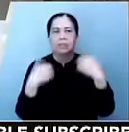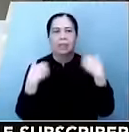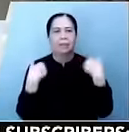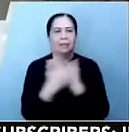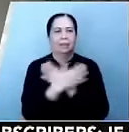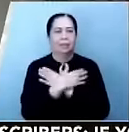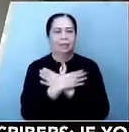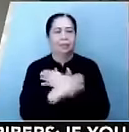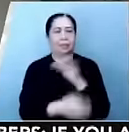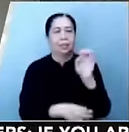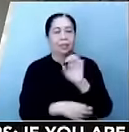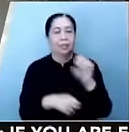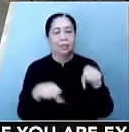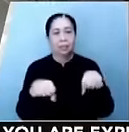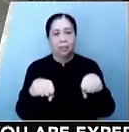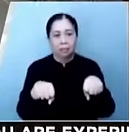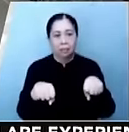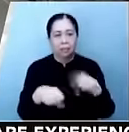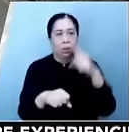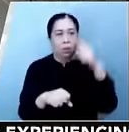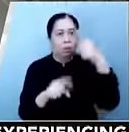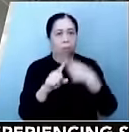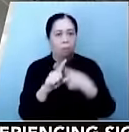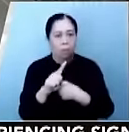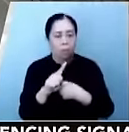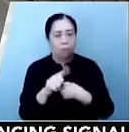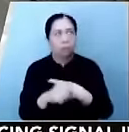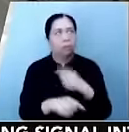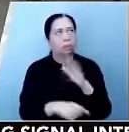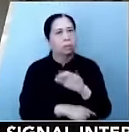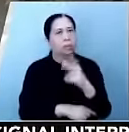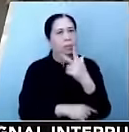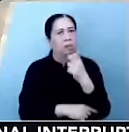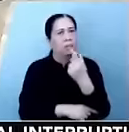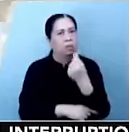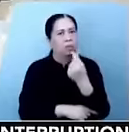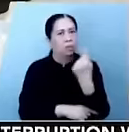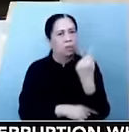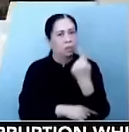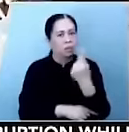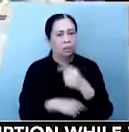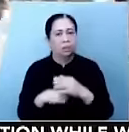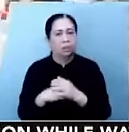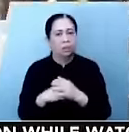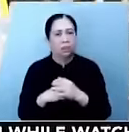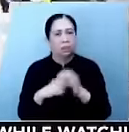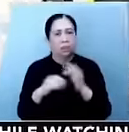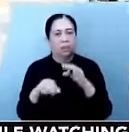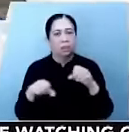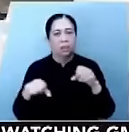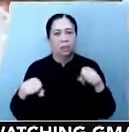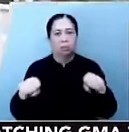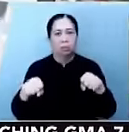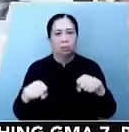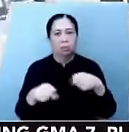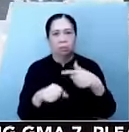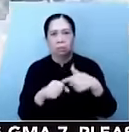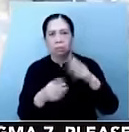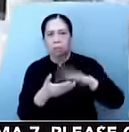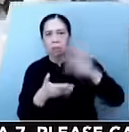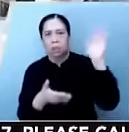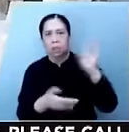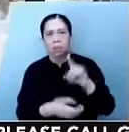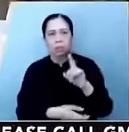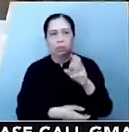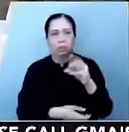e-trike, ang 1 month ko is 320 lang. Pag mag-motor ka, mahirap 150 ang